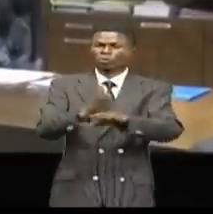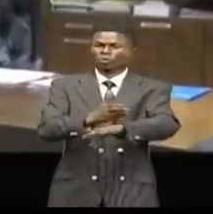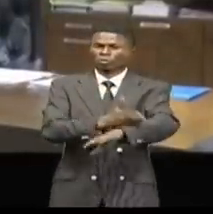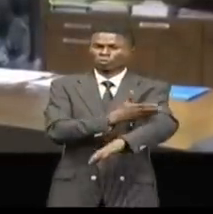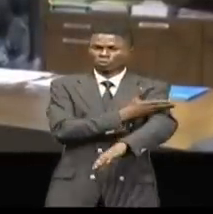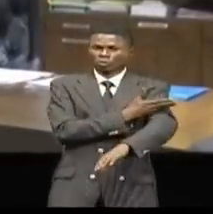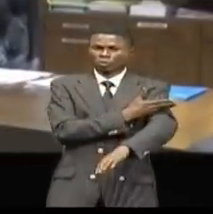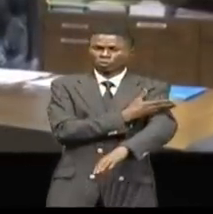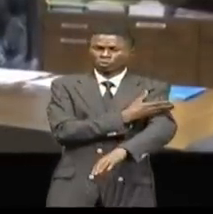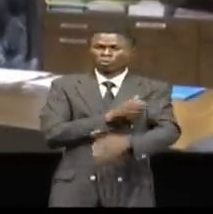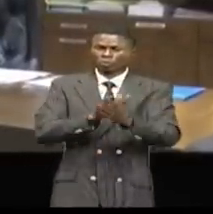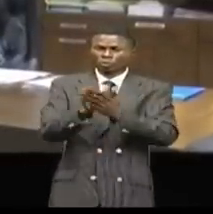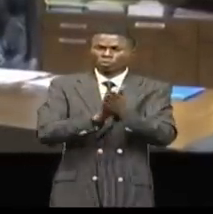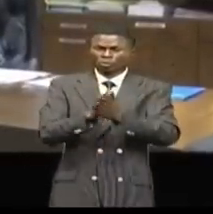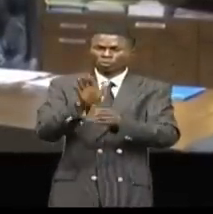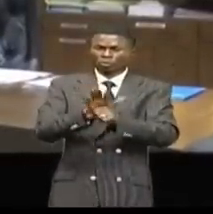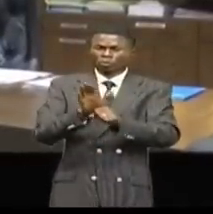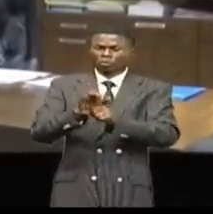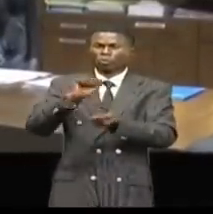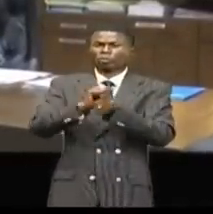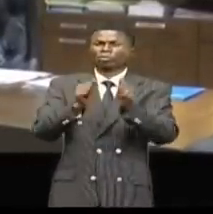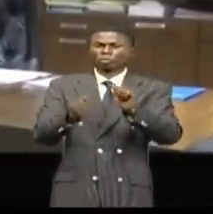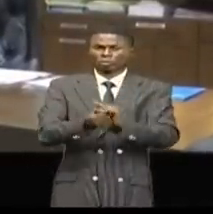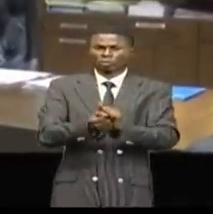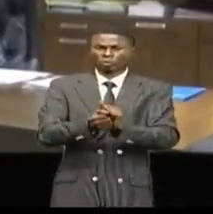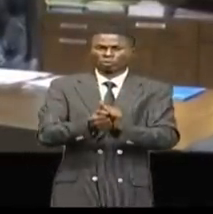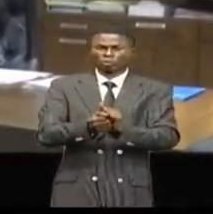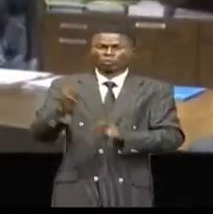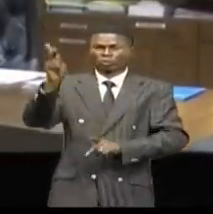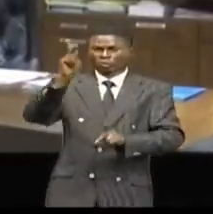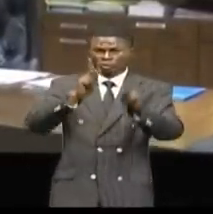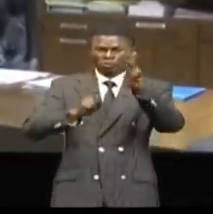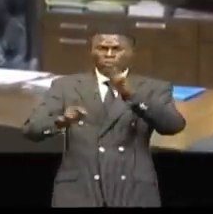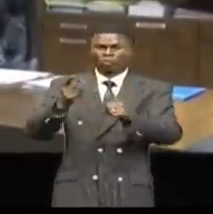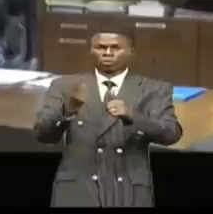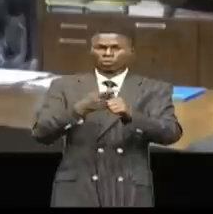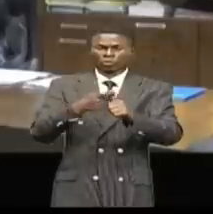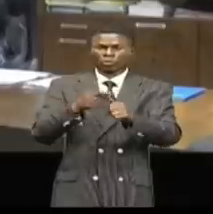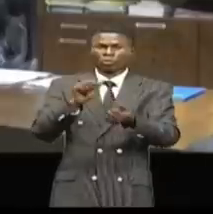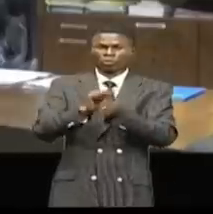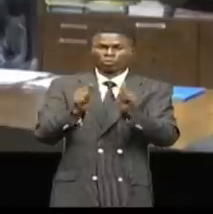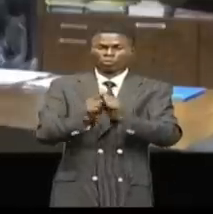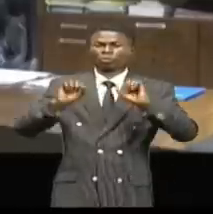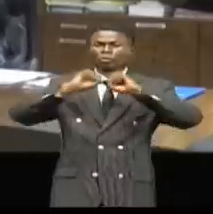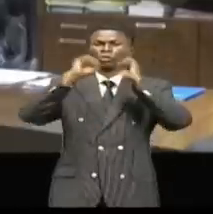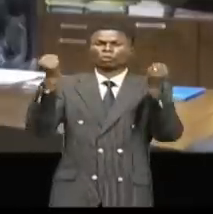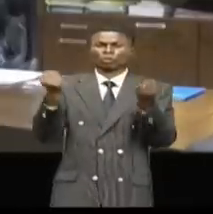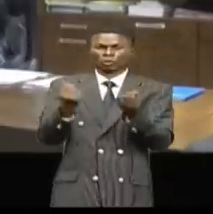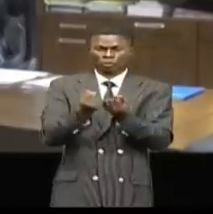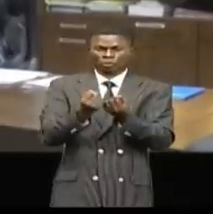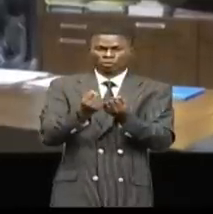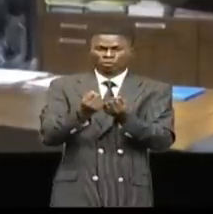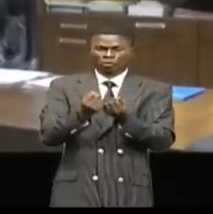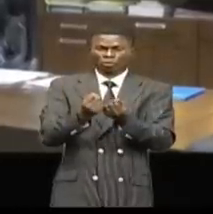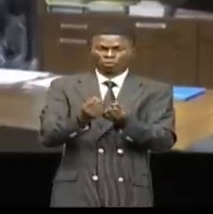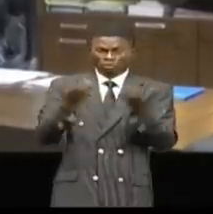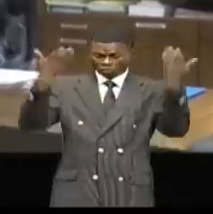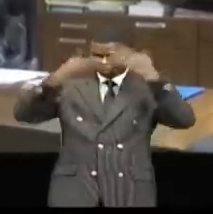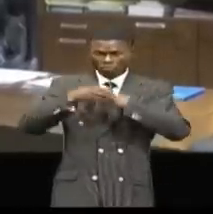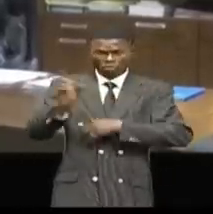dans la prise en compte de plusieurs préoccupations de nos populations, notamment dans les secteurs sociaux. Loin de sombrer